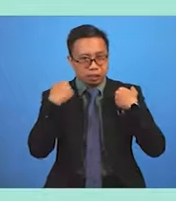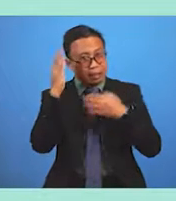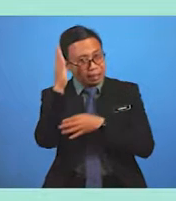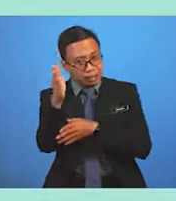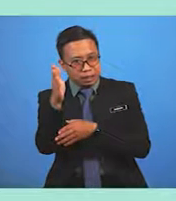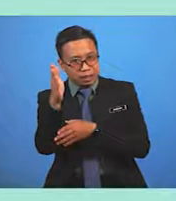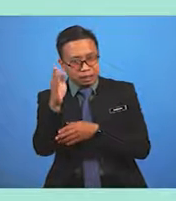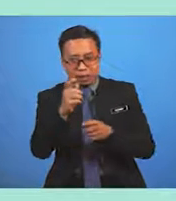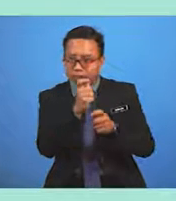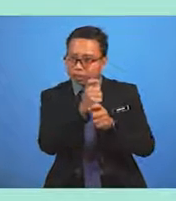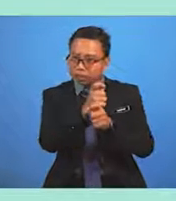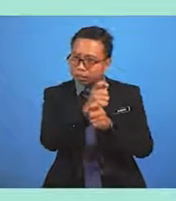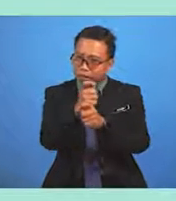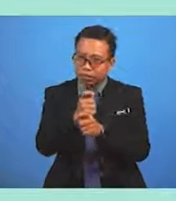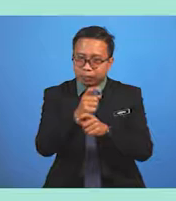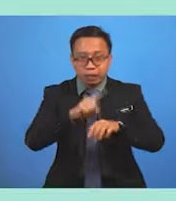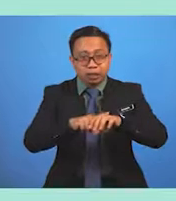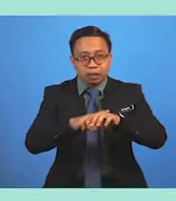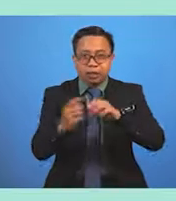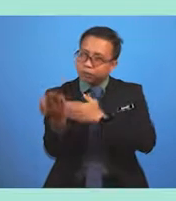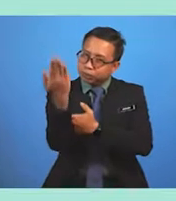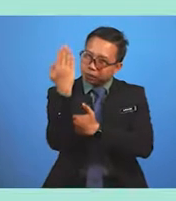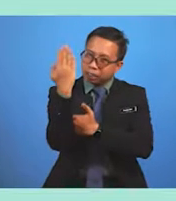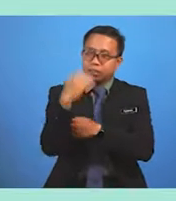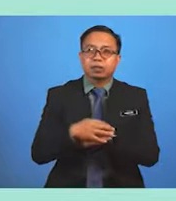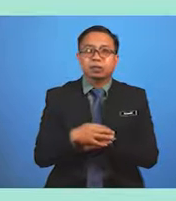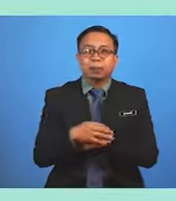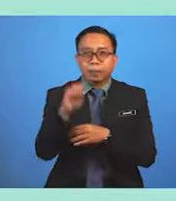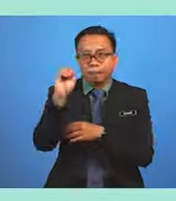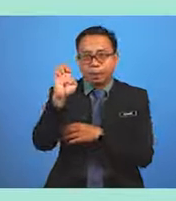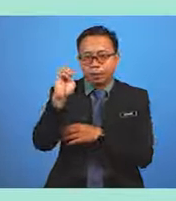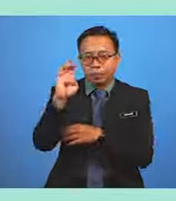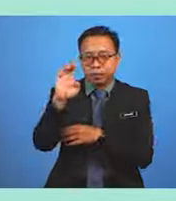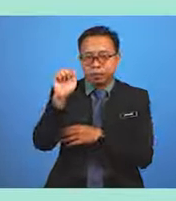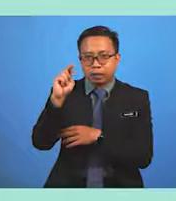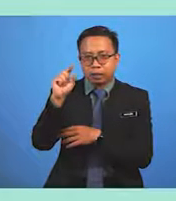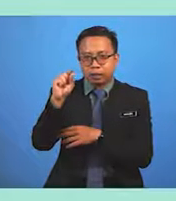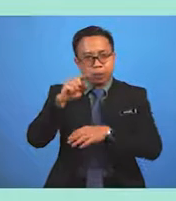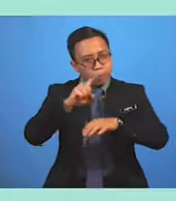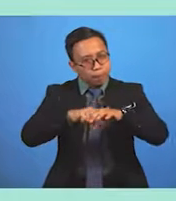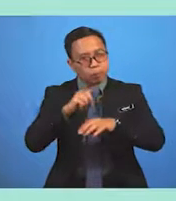menyerang tenakan pada waktu siang, manakala memerang pula pada waktu malam.